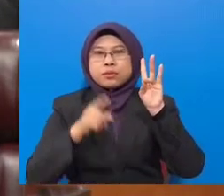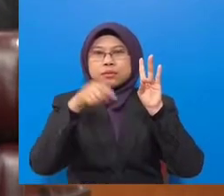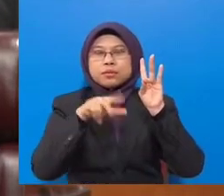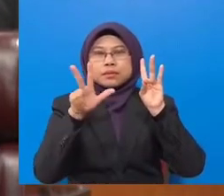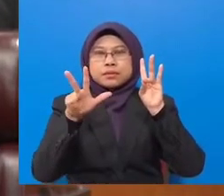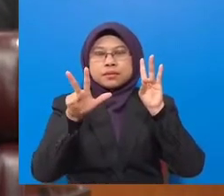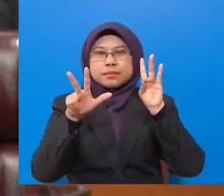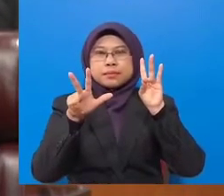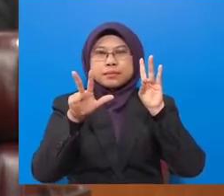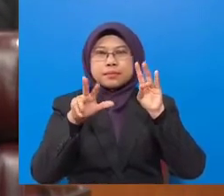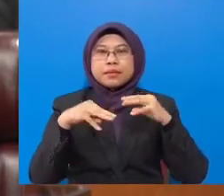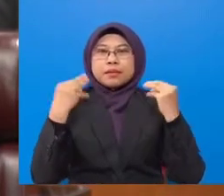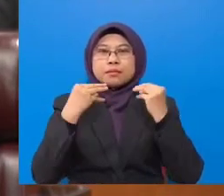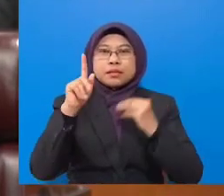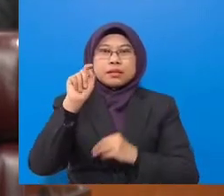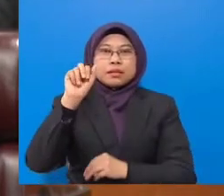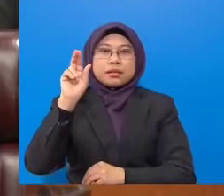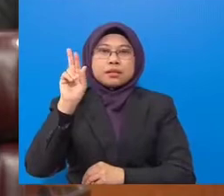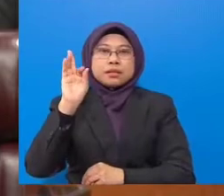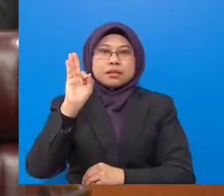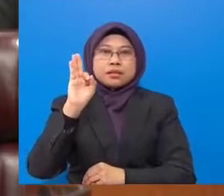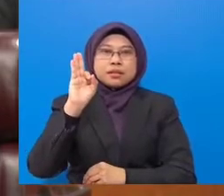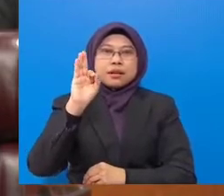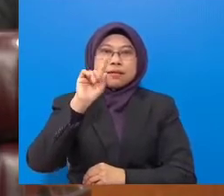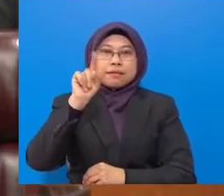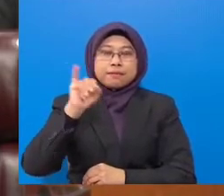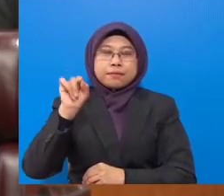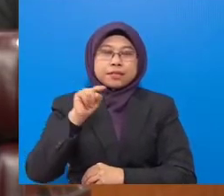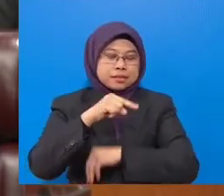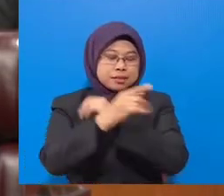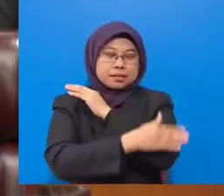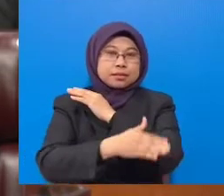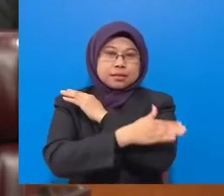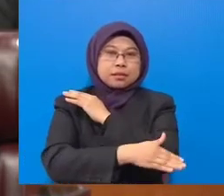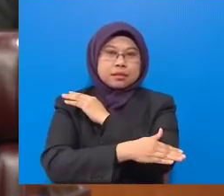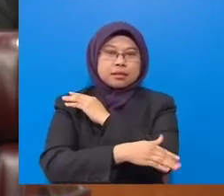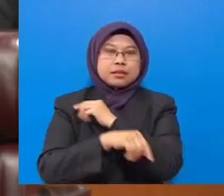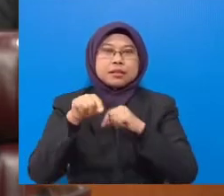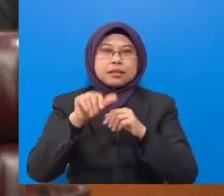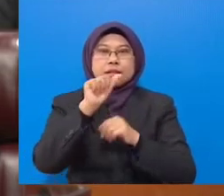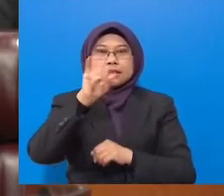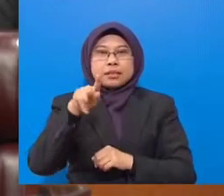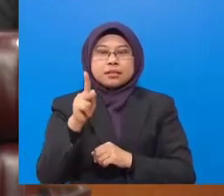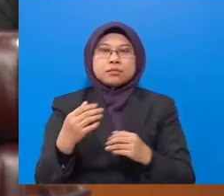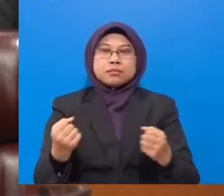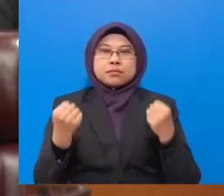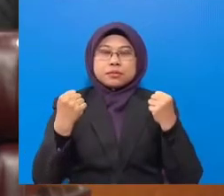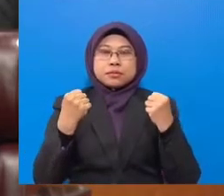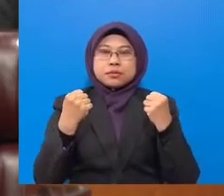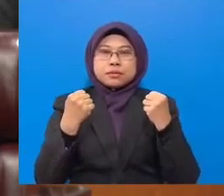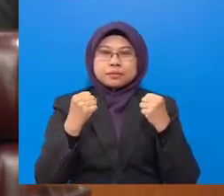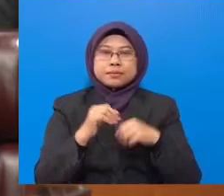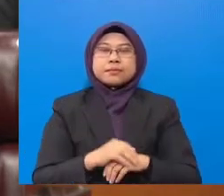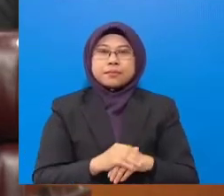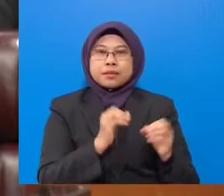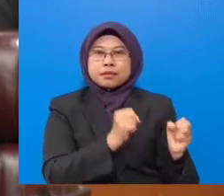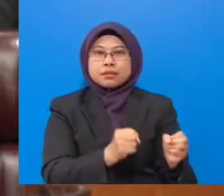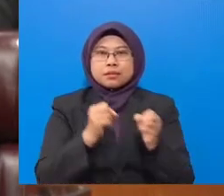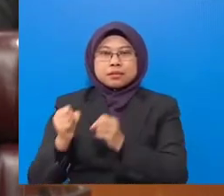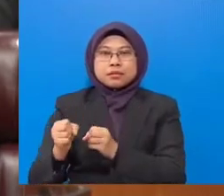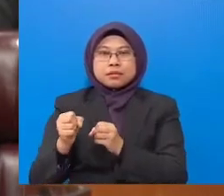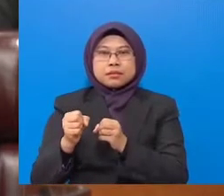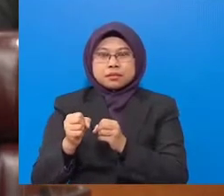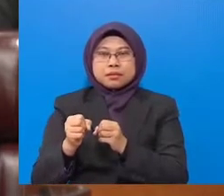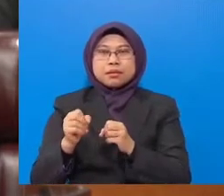yaitu majelis Tahfidz #jateng puasa ini akan memperkukuhkan bagi kerjasama strategik antara